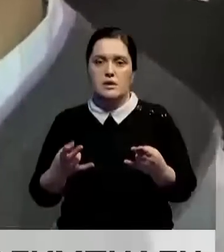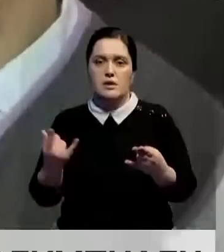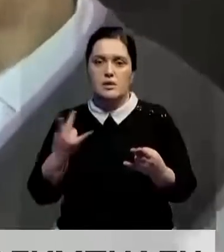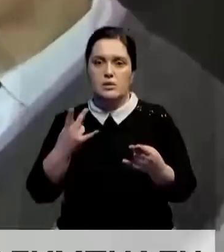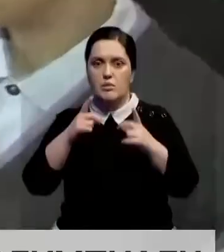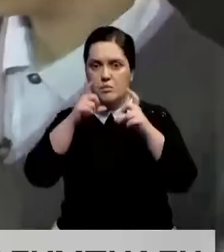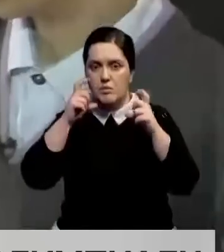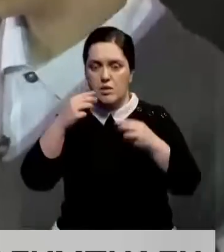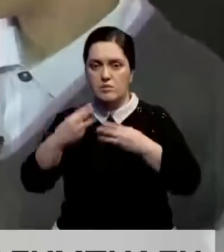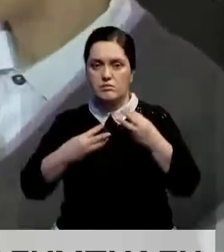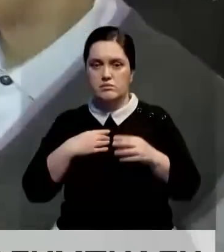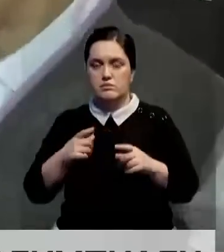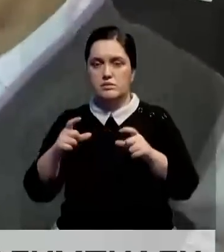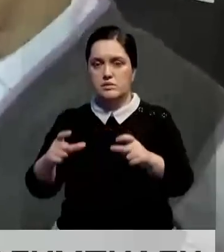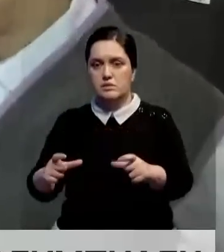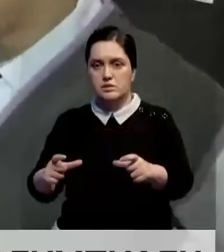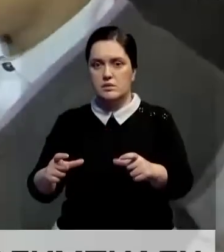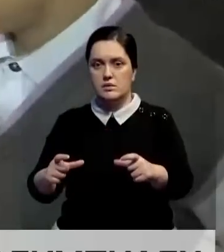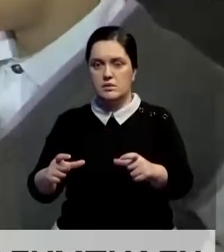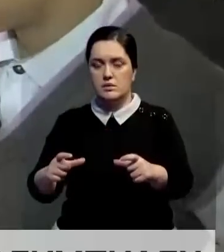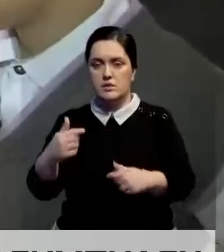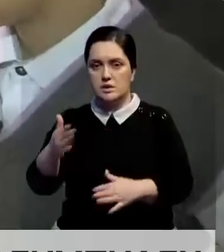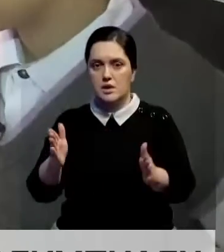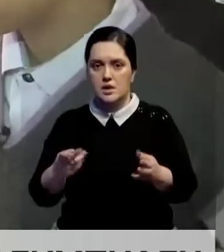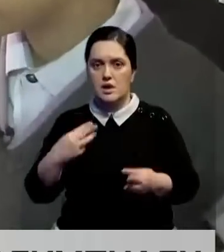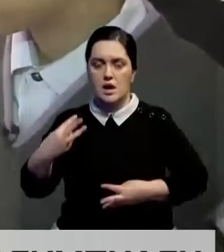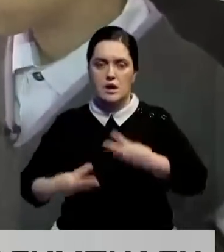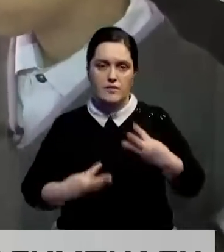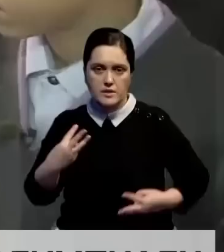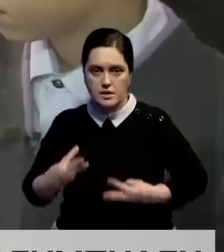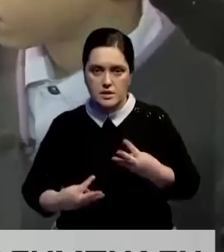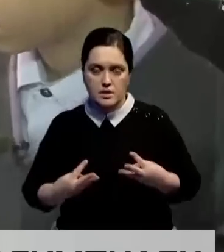продезинфицировать маску. Я кладу ее в контейнер для дезинфекции.